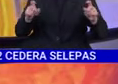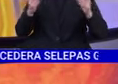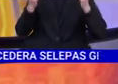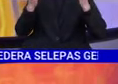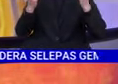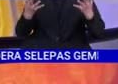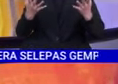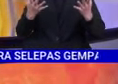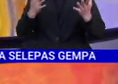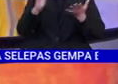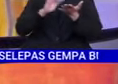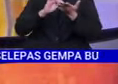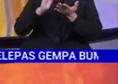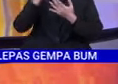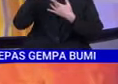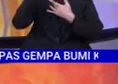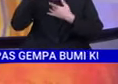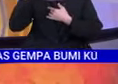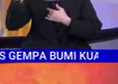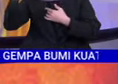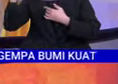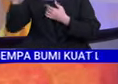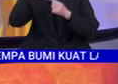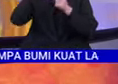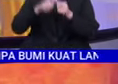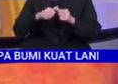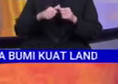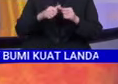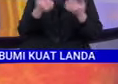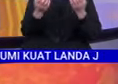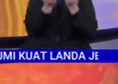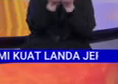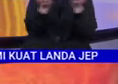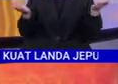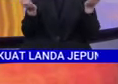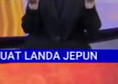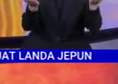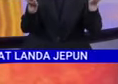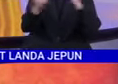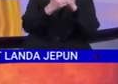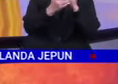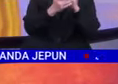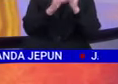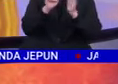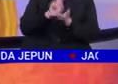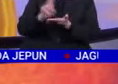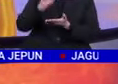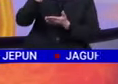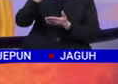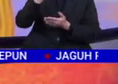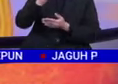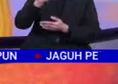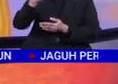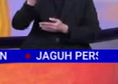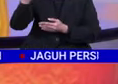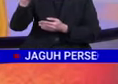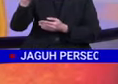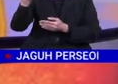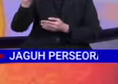sebanyak jadi pengobat rindu itu yang berlaku pada graduan sajane mode pengurusan teknologi yuniusti Utara Malaysia